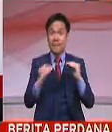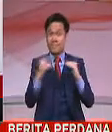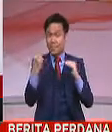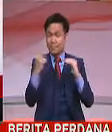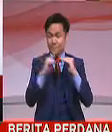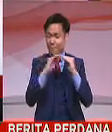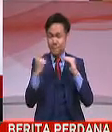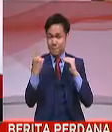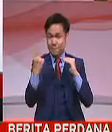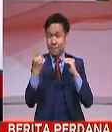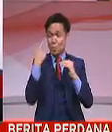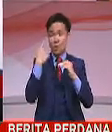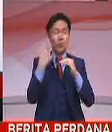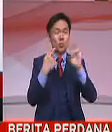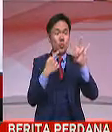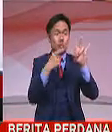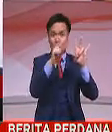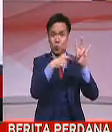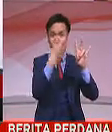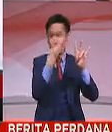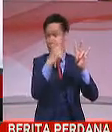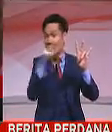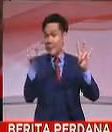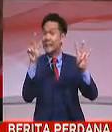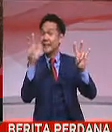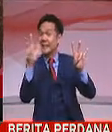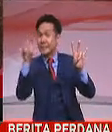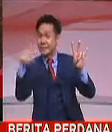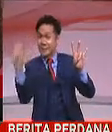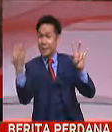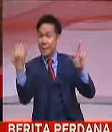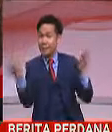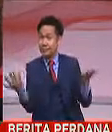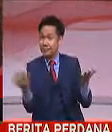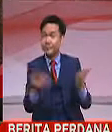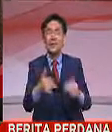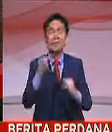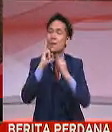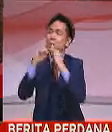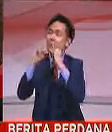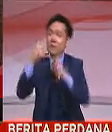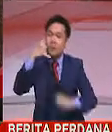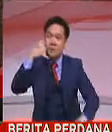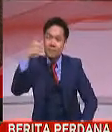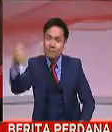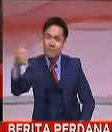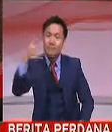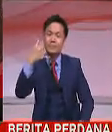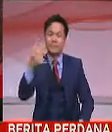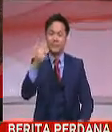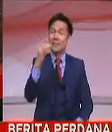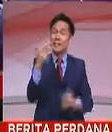yang bermula 7 Julai lalu hingga 30 September ini menggunakan kaedah temubual menerusi telefon